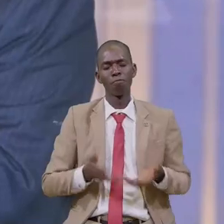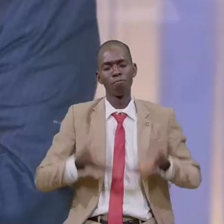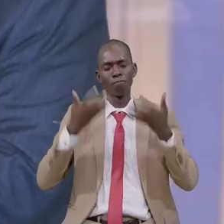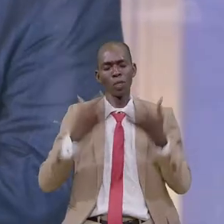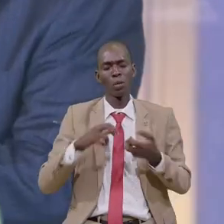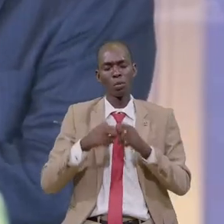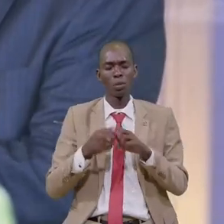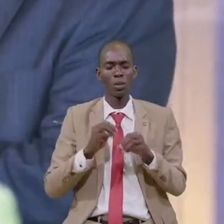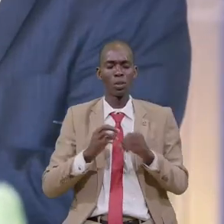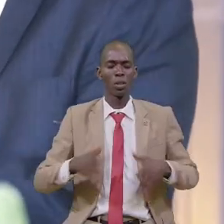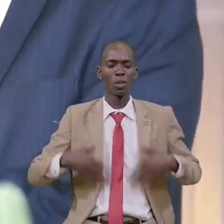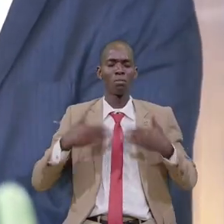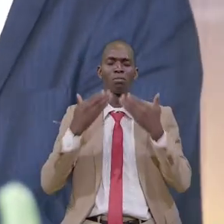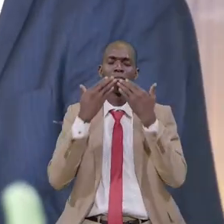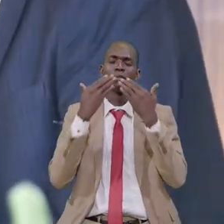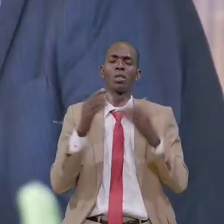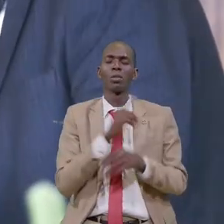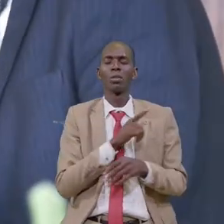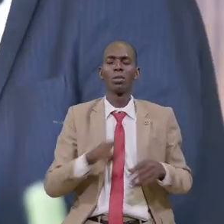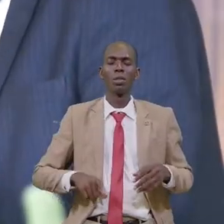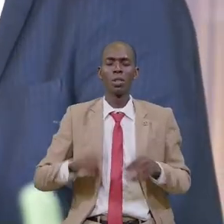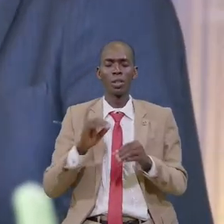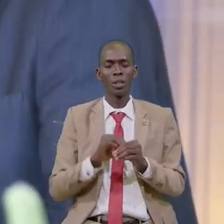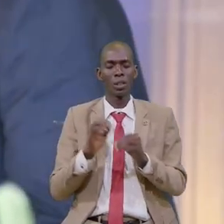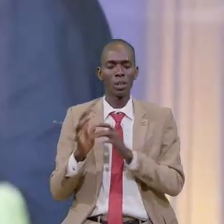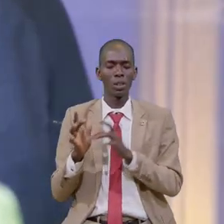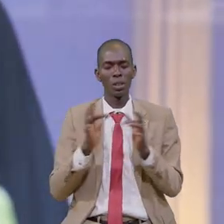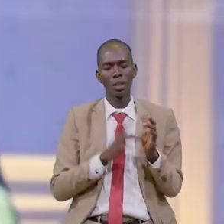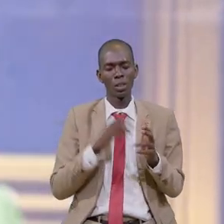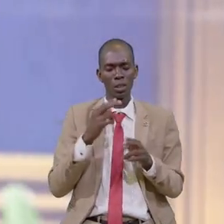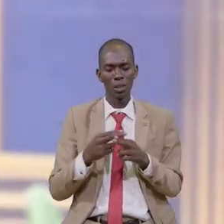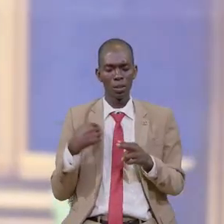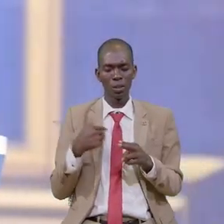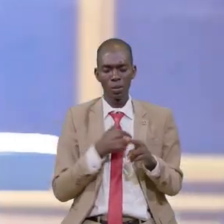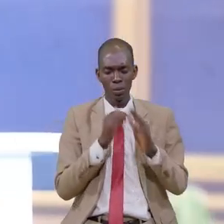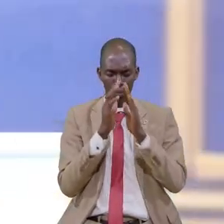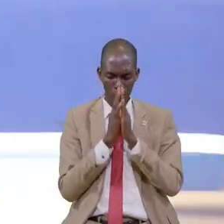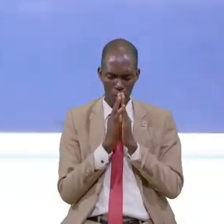Merci Seigneur. Au nom de Jésus, nous prions.